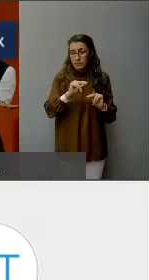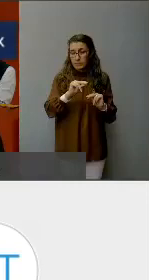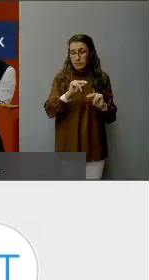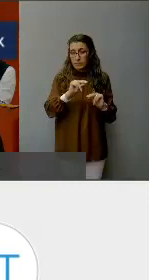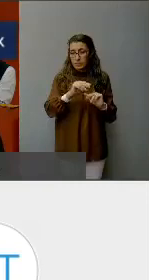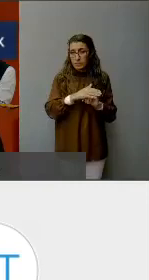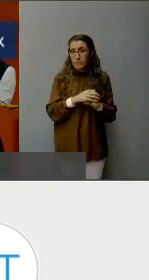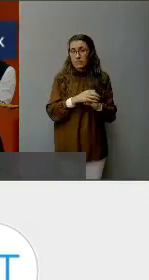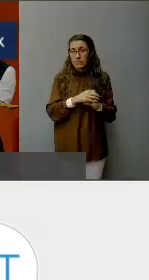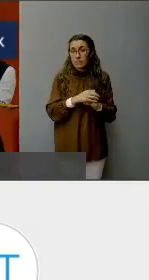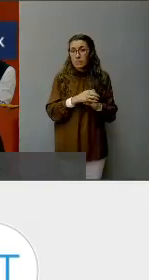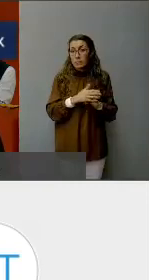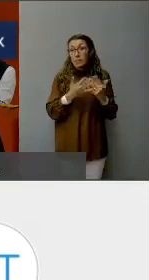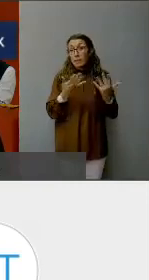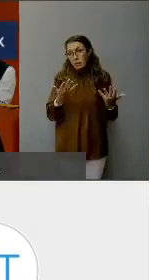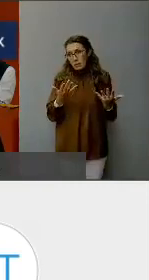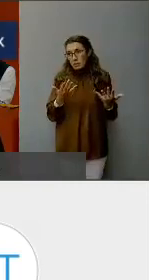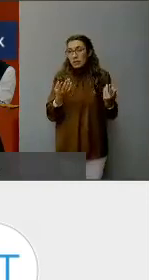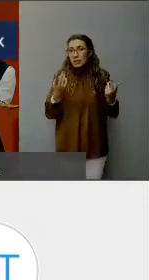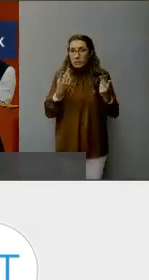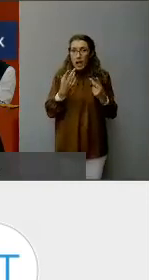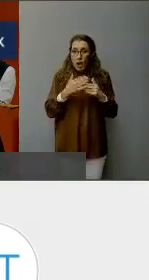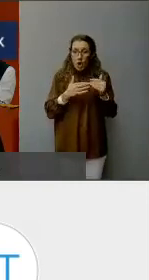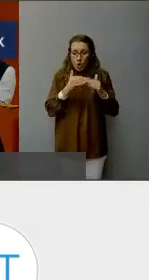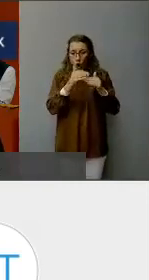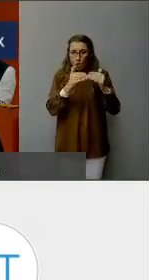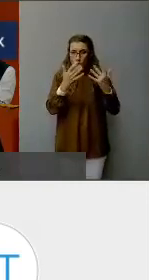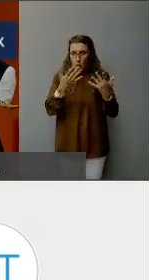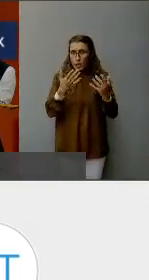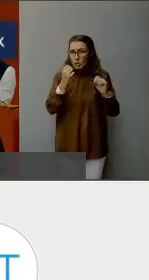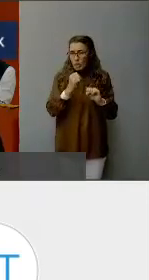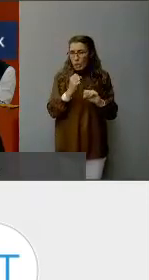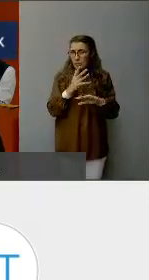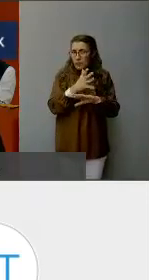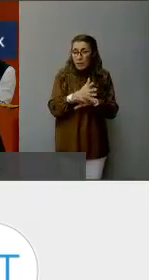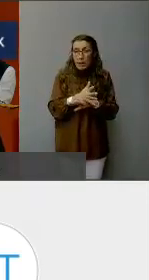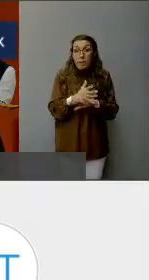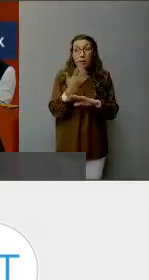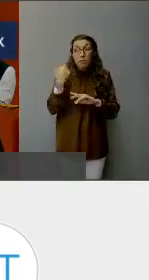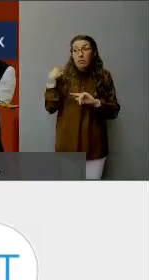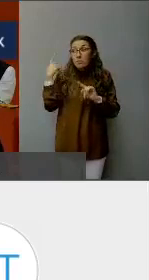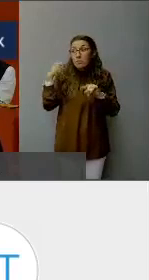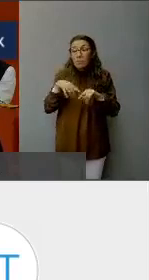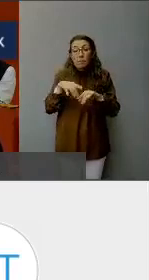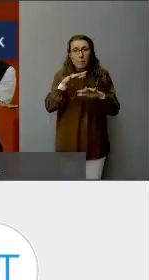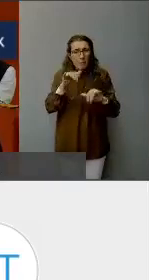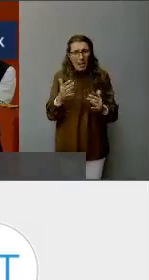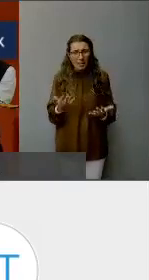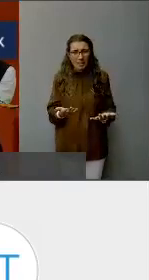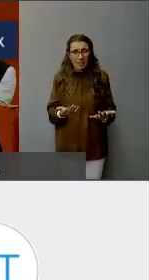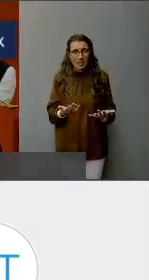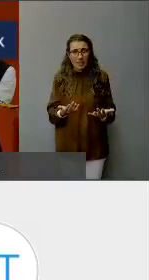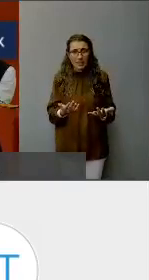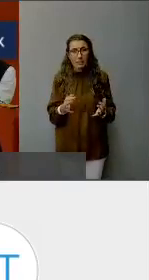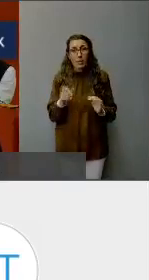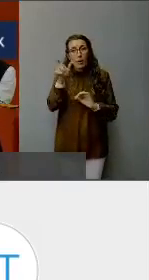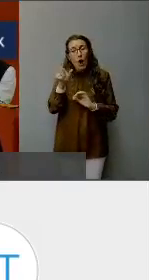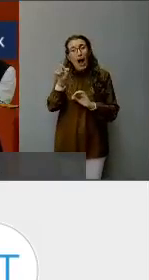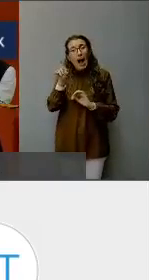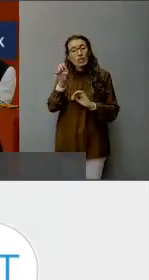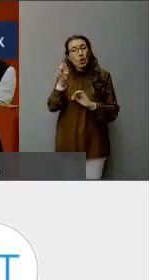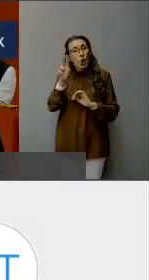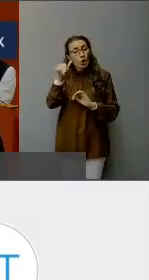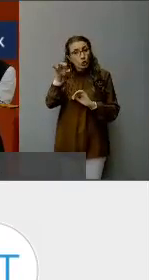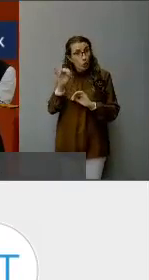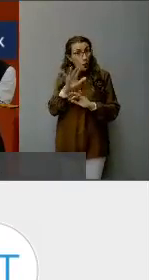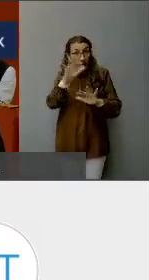parte di quelli del del costruito ma non è mai stato fatto da parte di catania adorno l'interesse